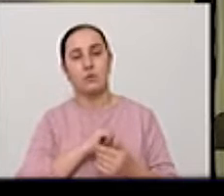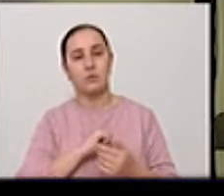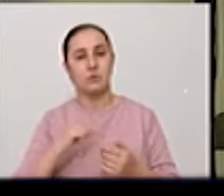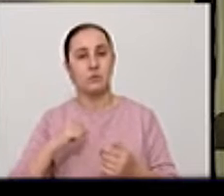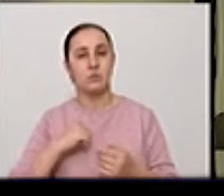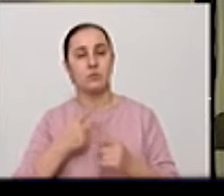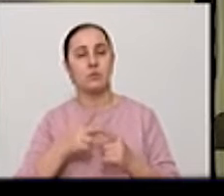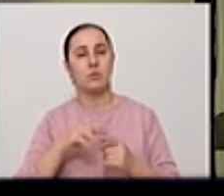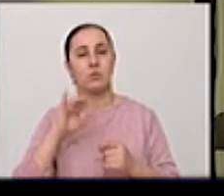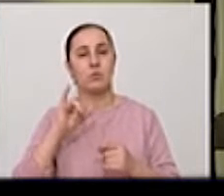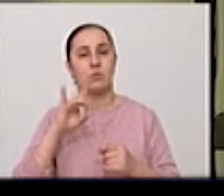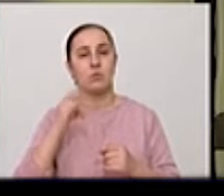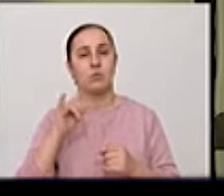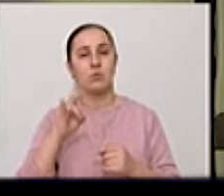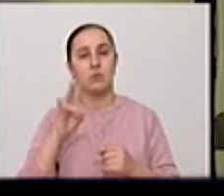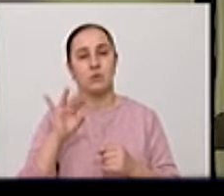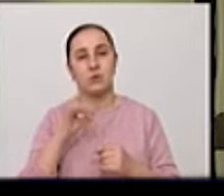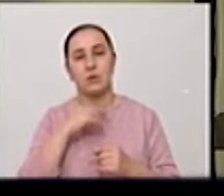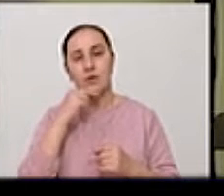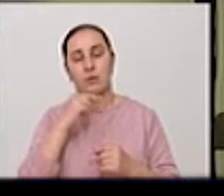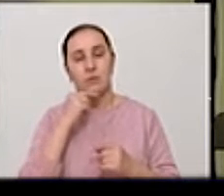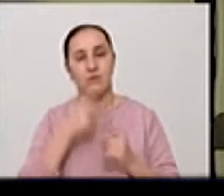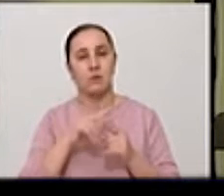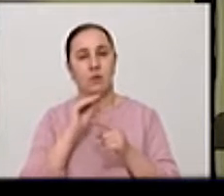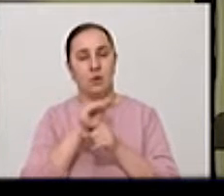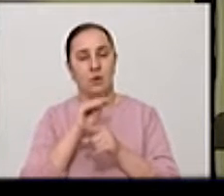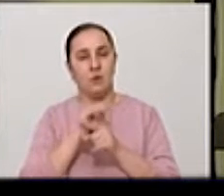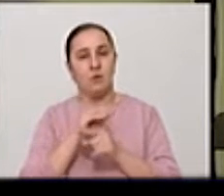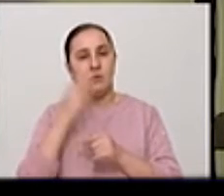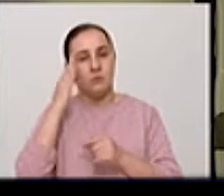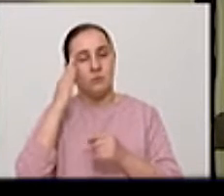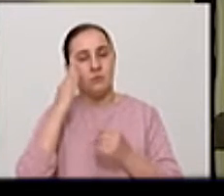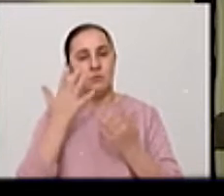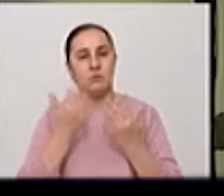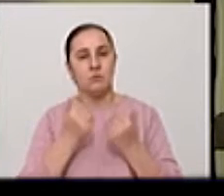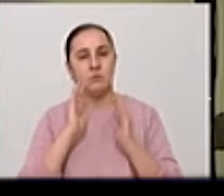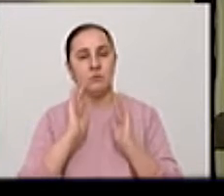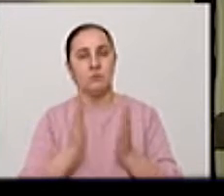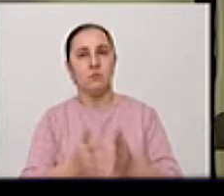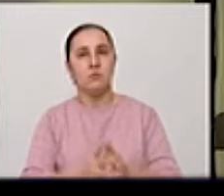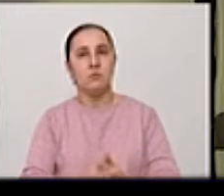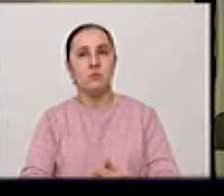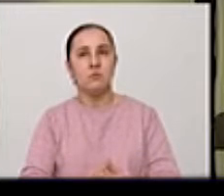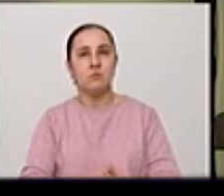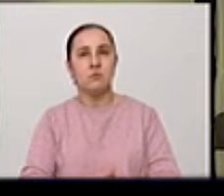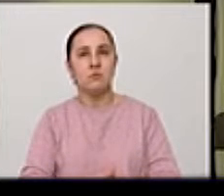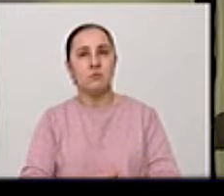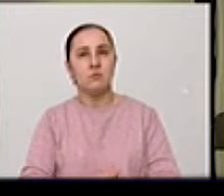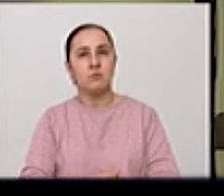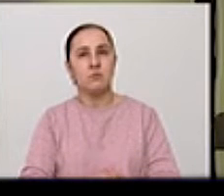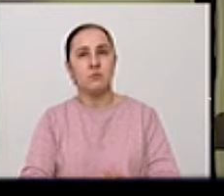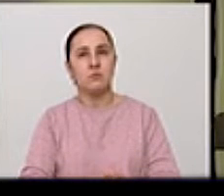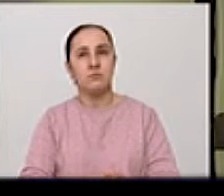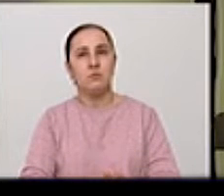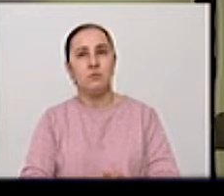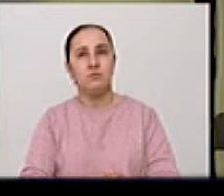uchun urg'uning ahamiyati haqida qo'shimcha bilimlarga ega bo'lib olasiz.